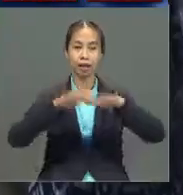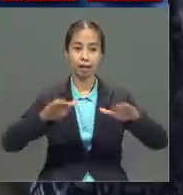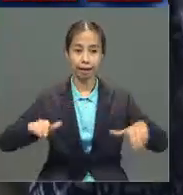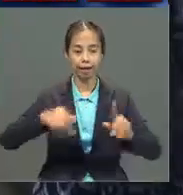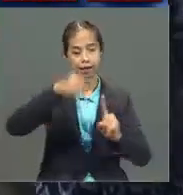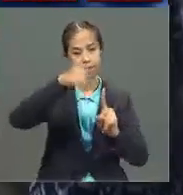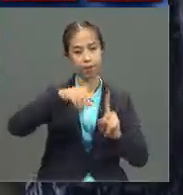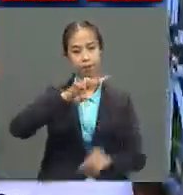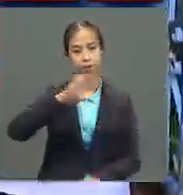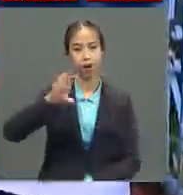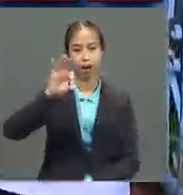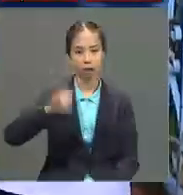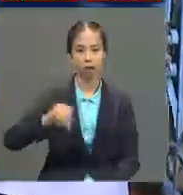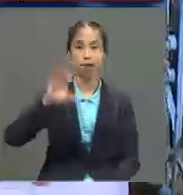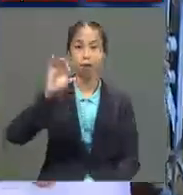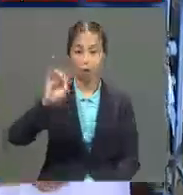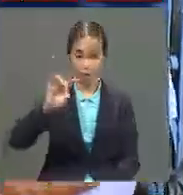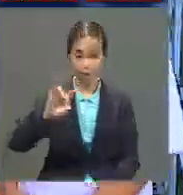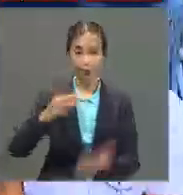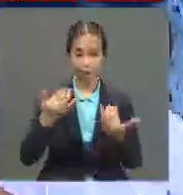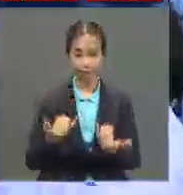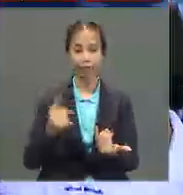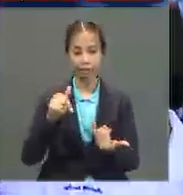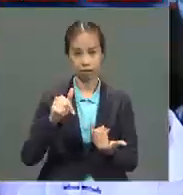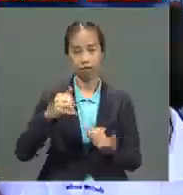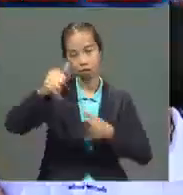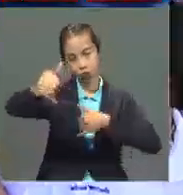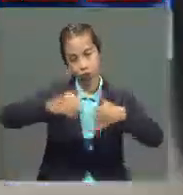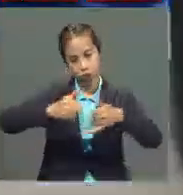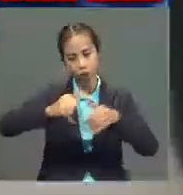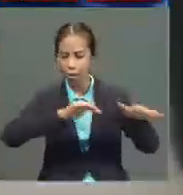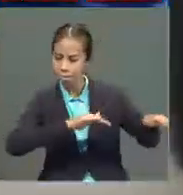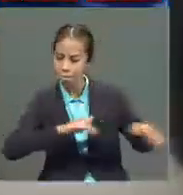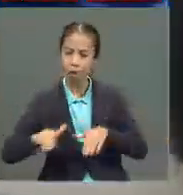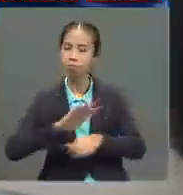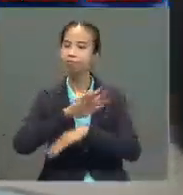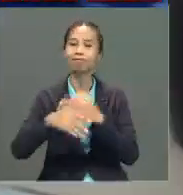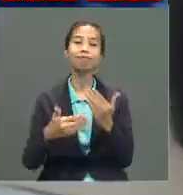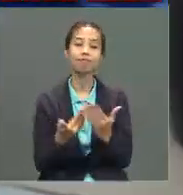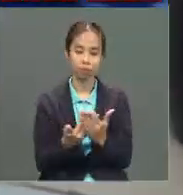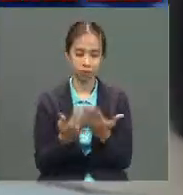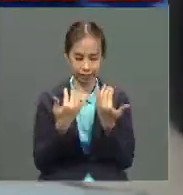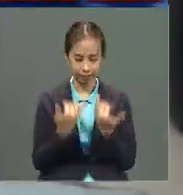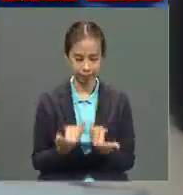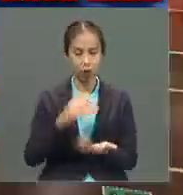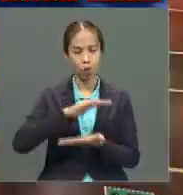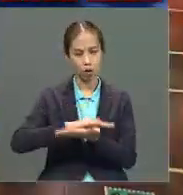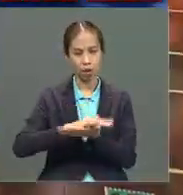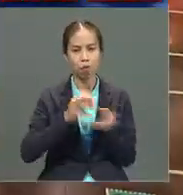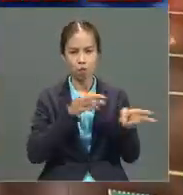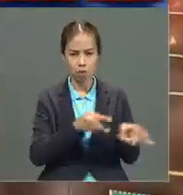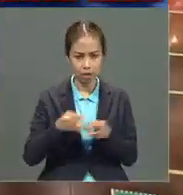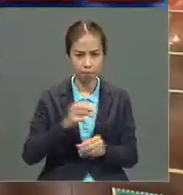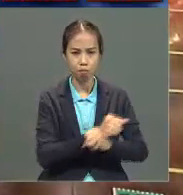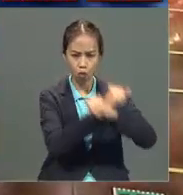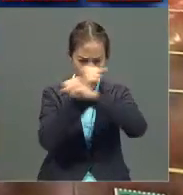วน 1,798 คนของโรงเรียนอนุบาลยะลาเนี่ยมาเรียนพร้อมกันทั้งหมดนะครับซึ่งทางโรงเรียนก็มีมาตรการไม่ว่าจะเป็นเรื่อง